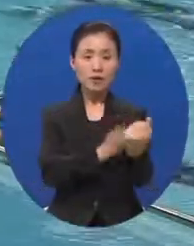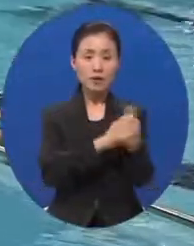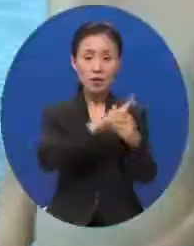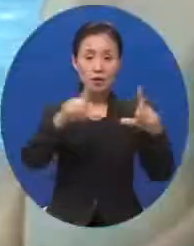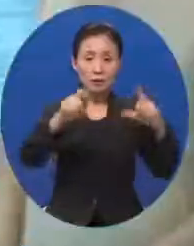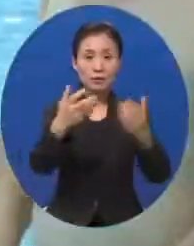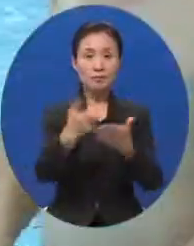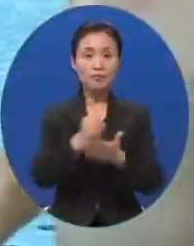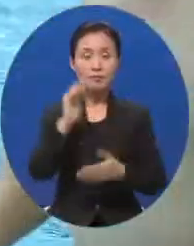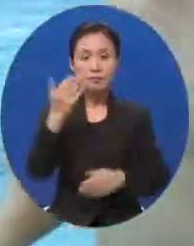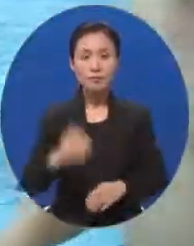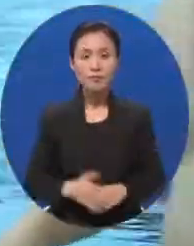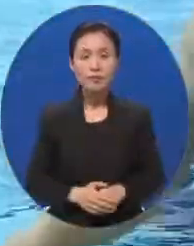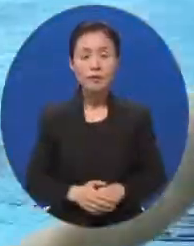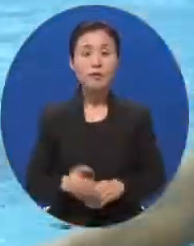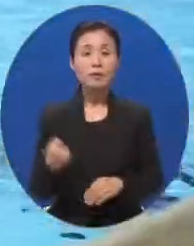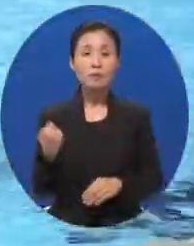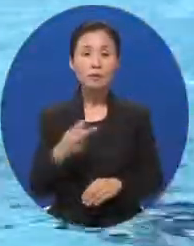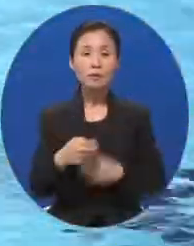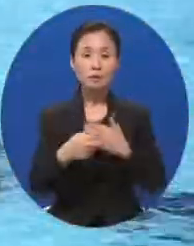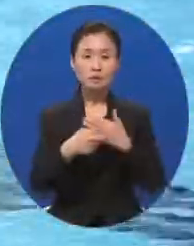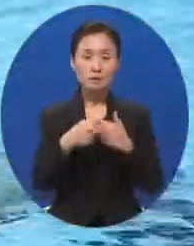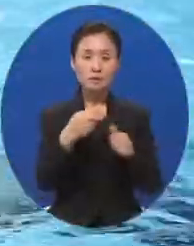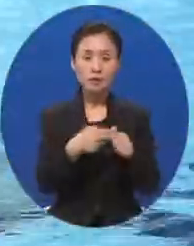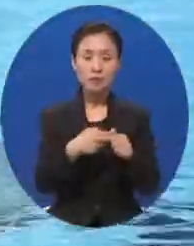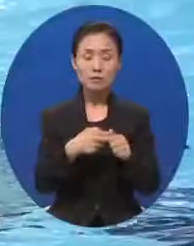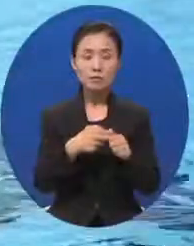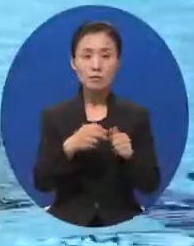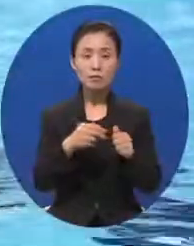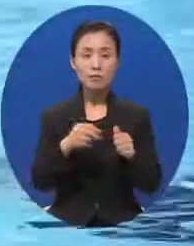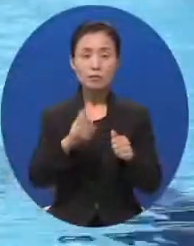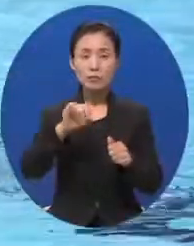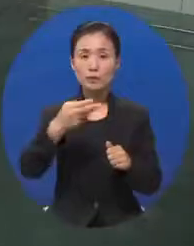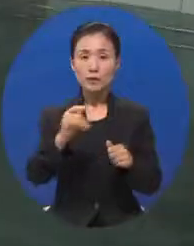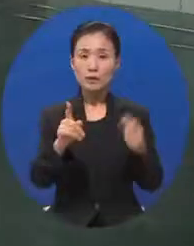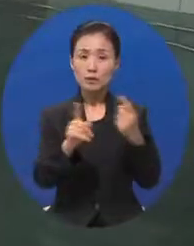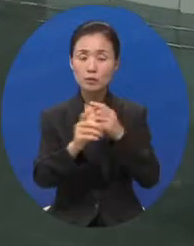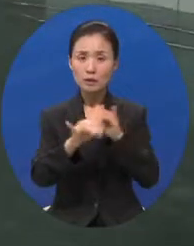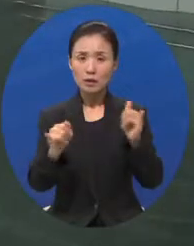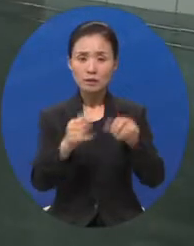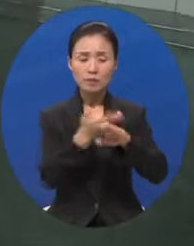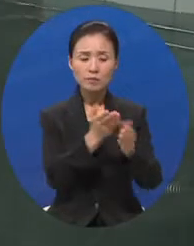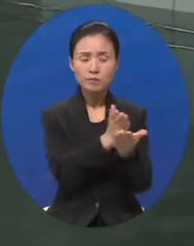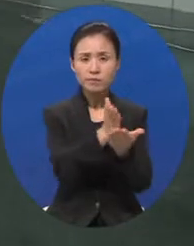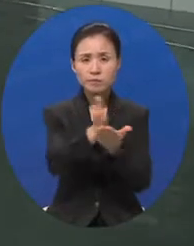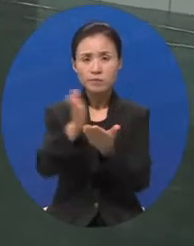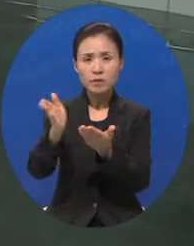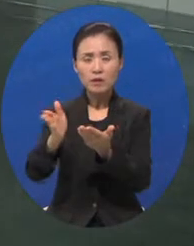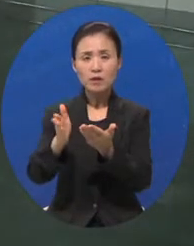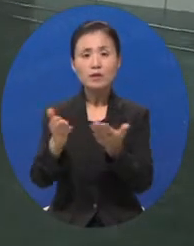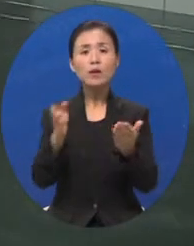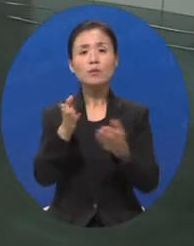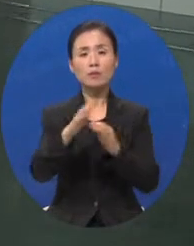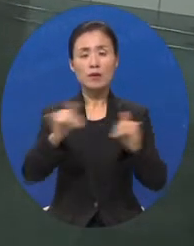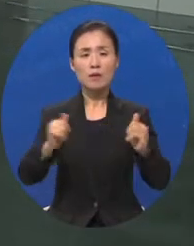합니다. 또한 의사, 물리치료사 등 다른 영역의 전문가와 협업이 필요하기도